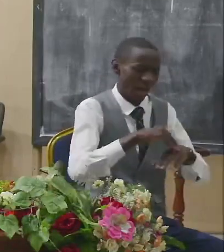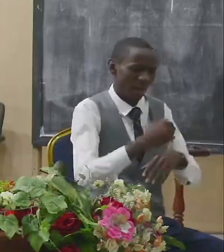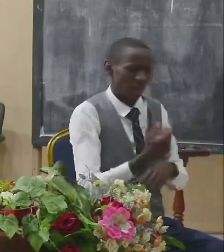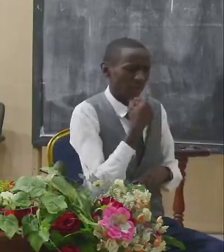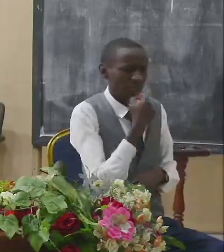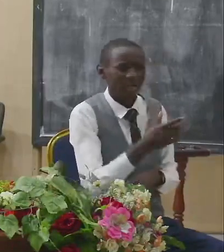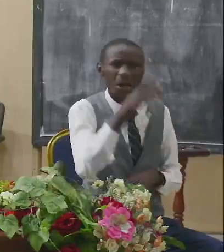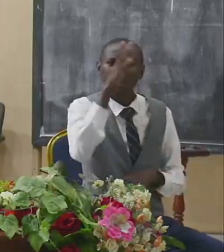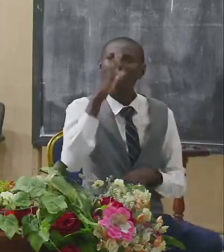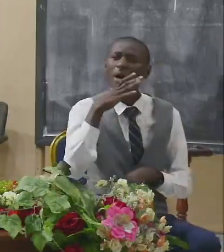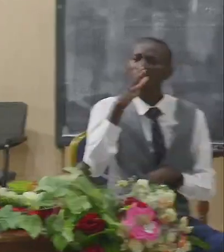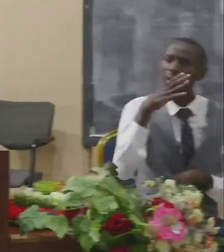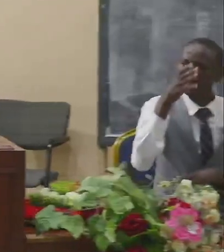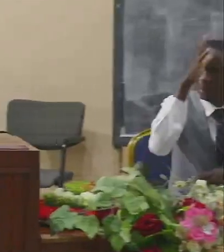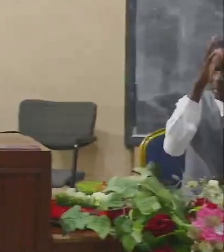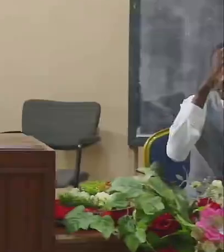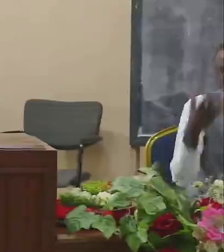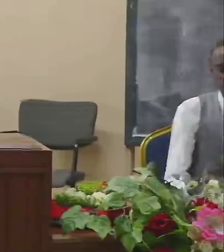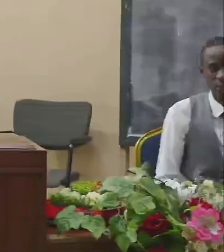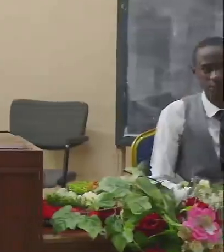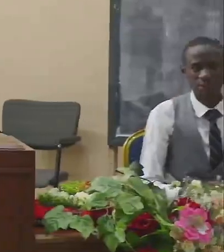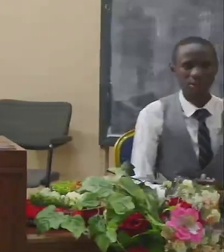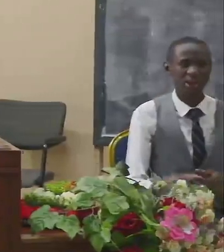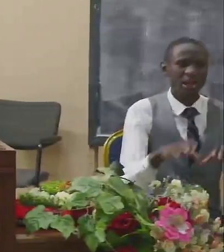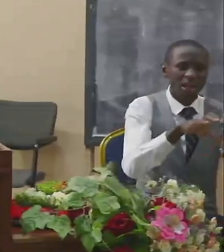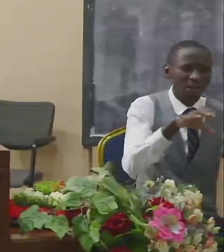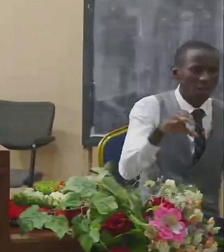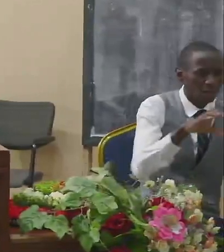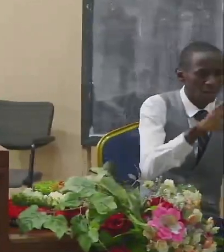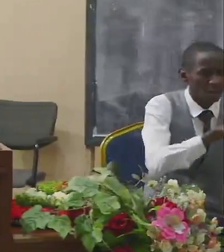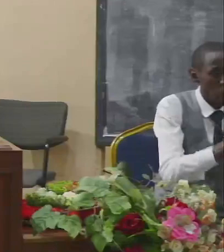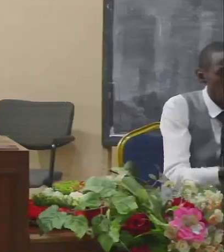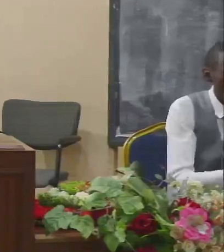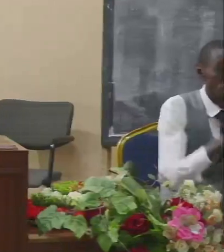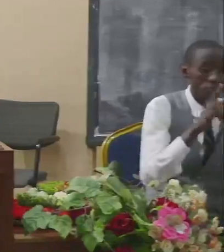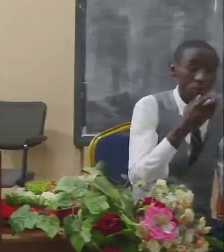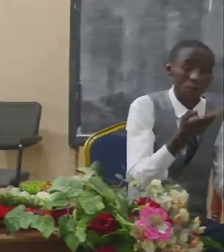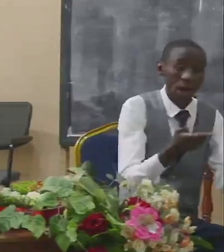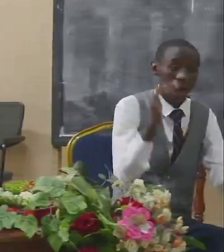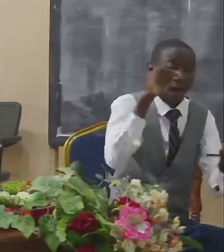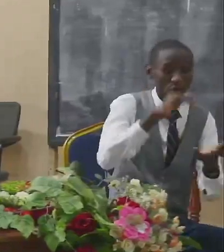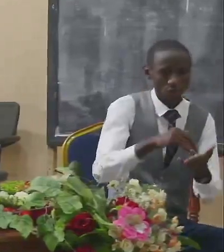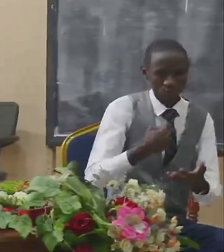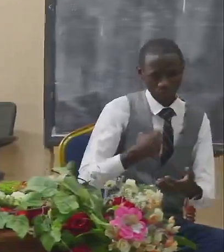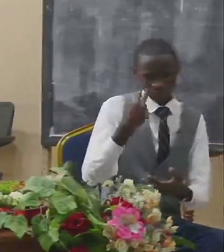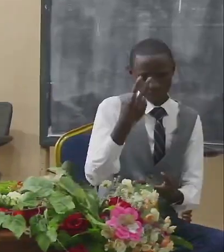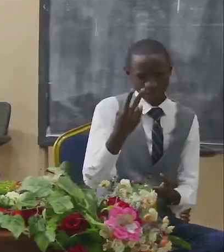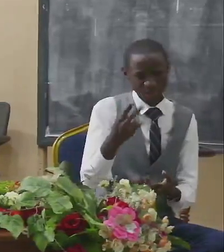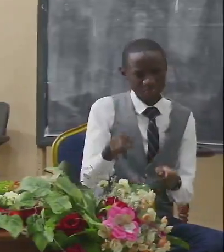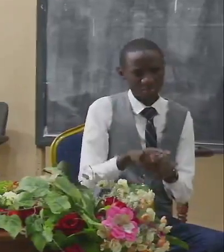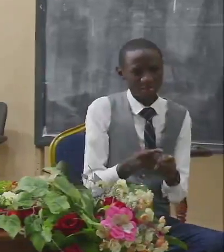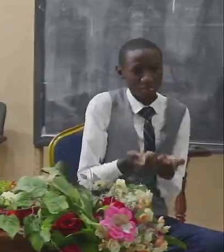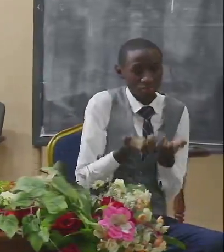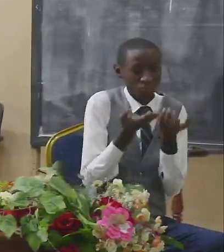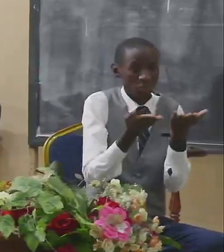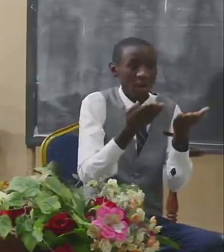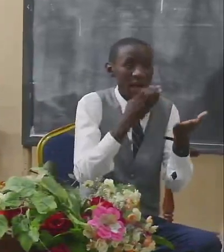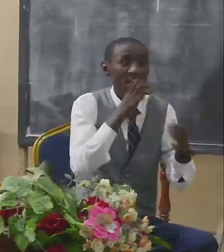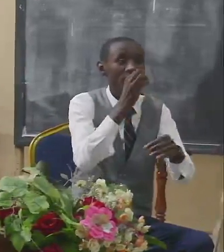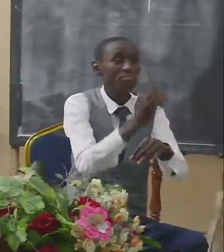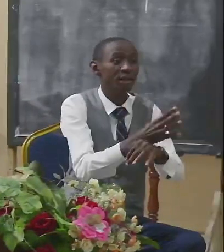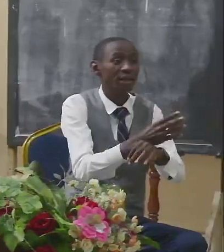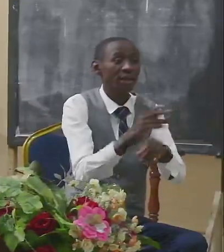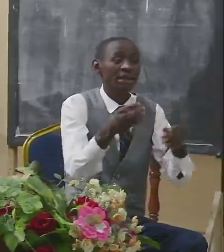Papa. Baba. Les bois sont là. Makuni iko. Je vois déjà l'autel qui est prêt. Naona mazabau iko tayari. Le feu est